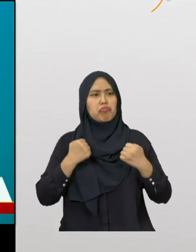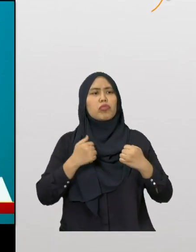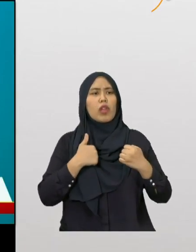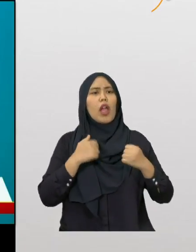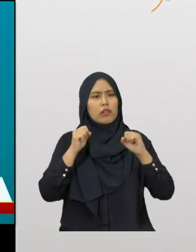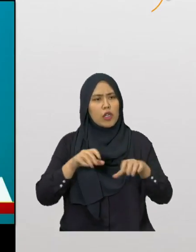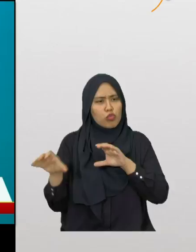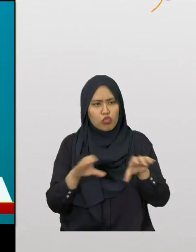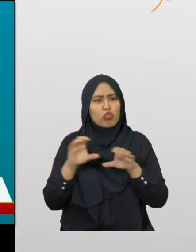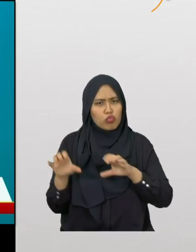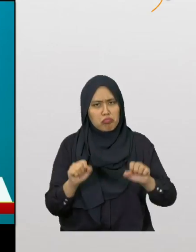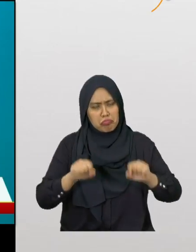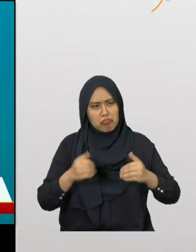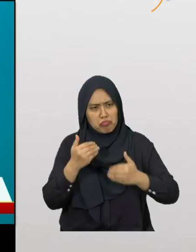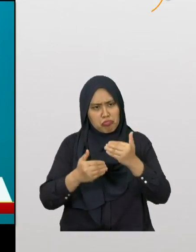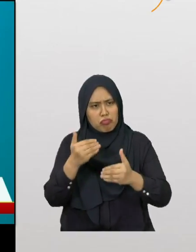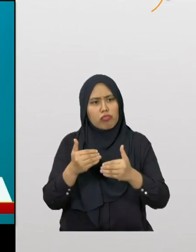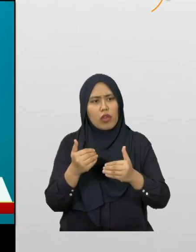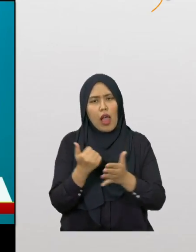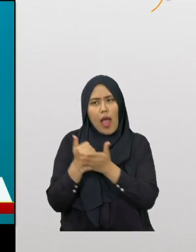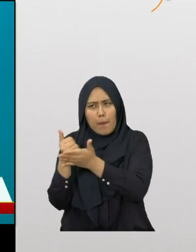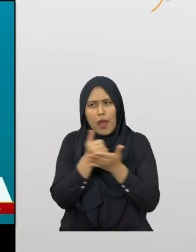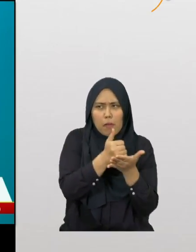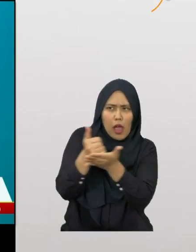sama lain untuk berjaya.